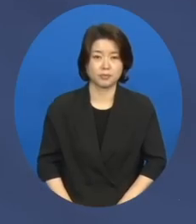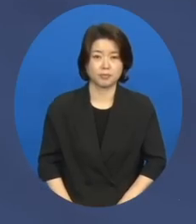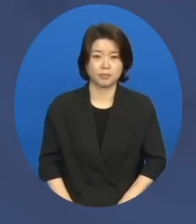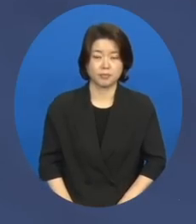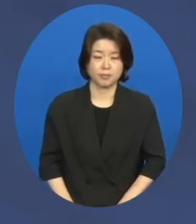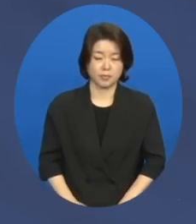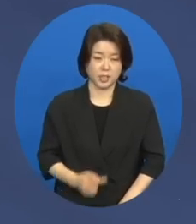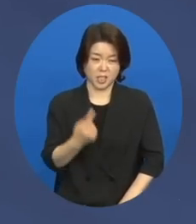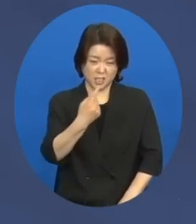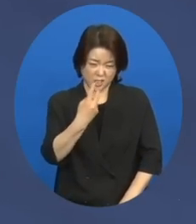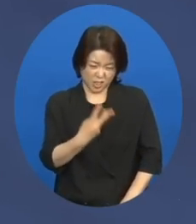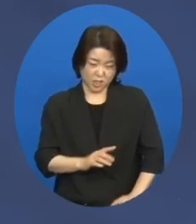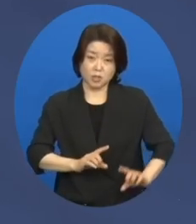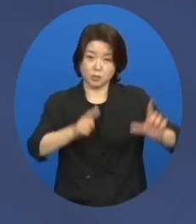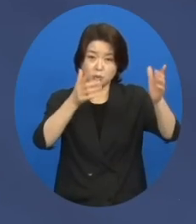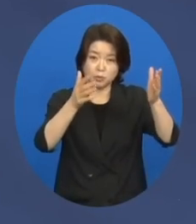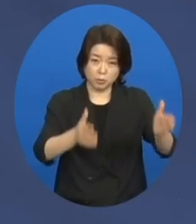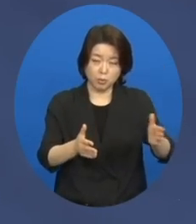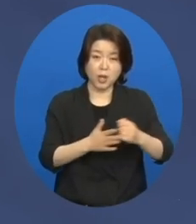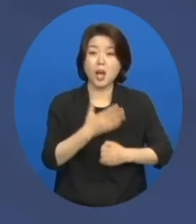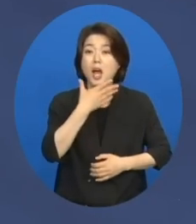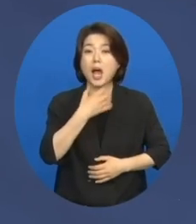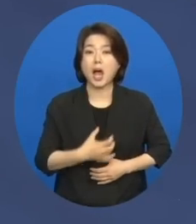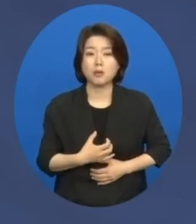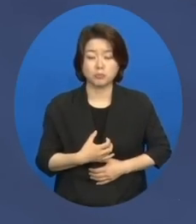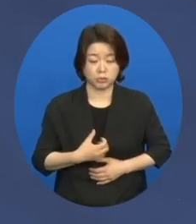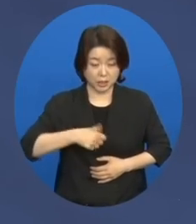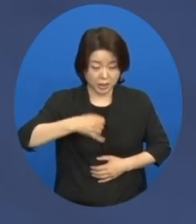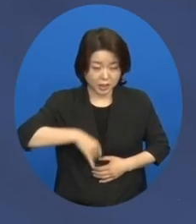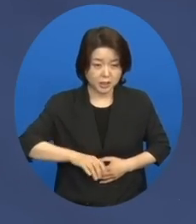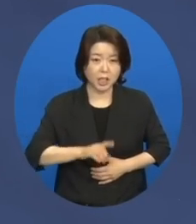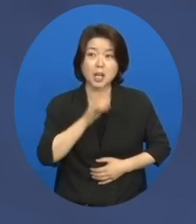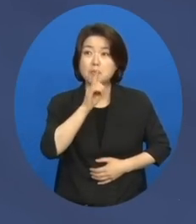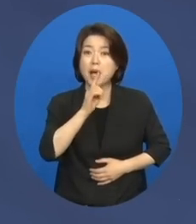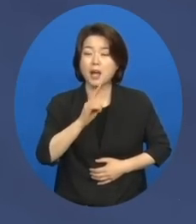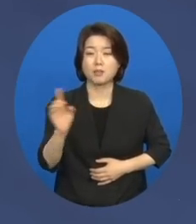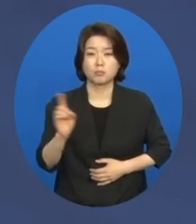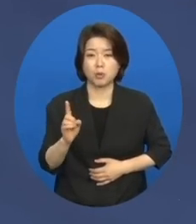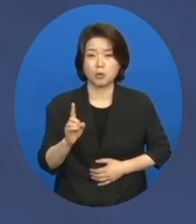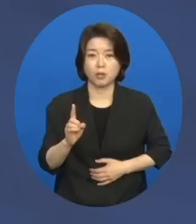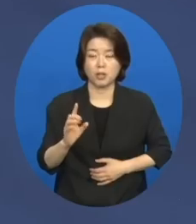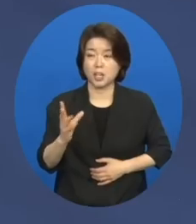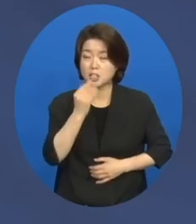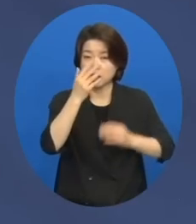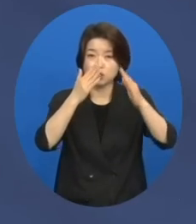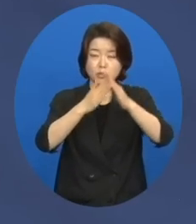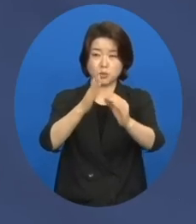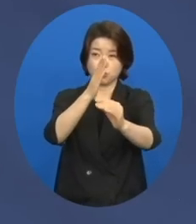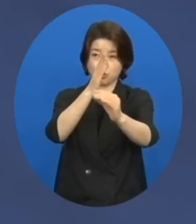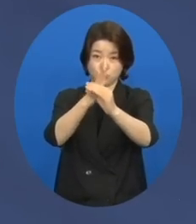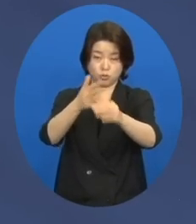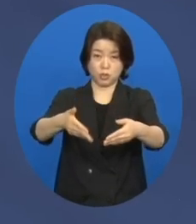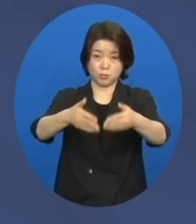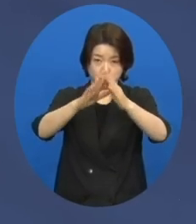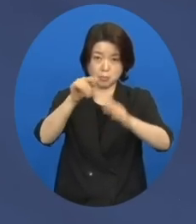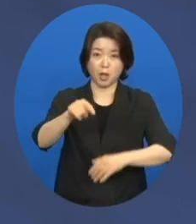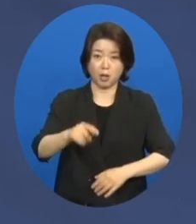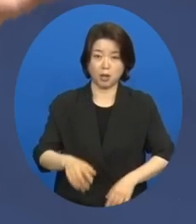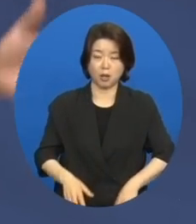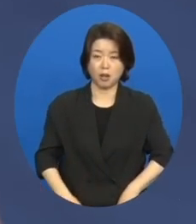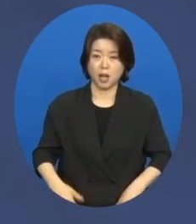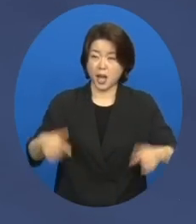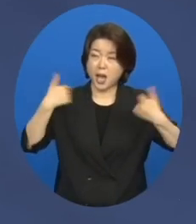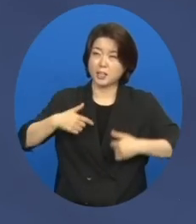천수백 년 동안 아브라함의 자식들이 입에 달린 말로 성전 중앙에다가 세워놓고 그리고